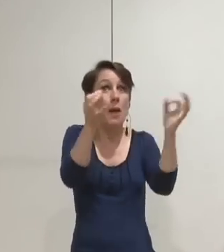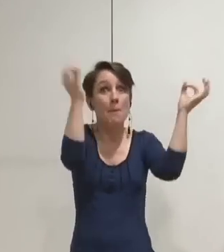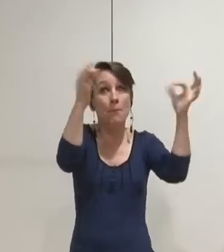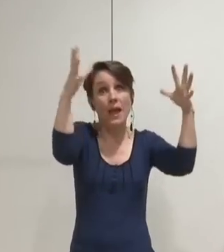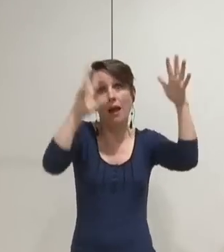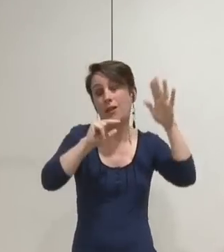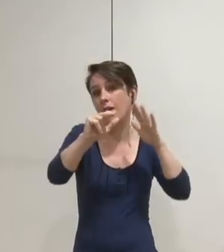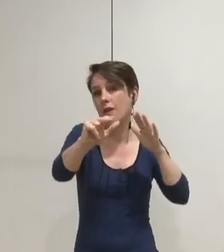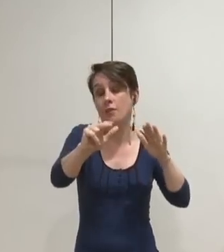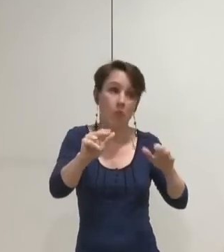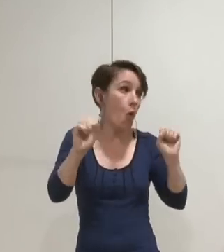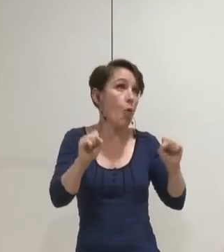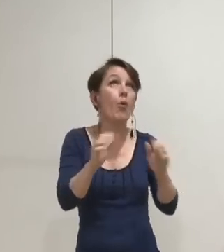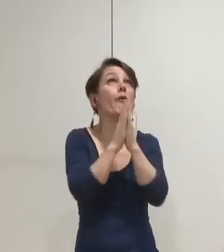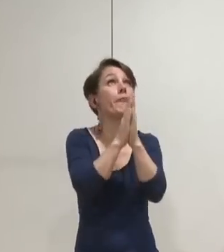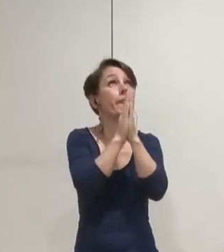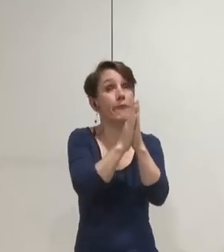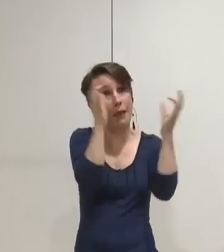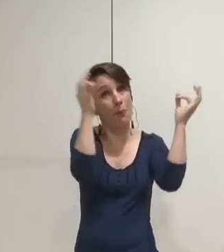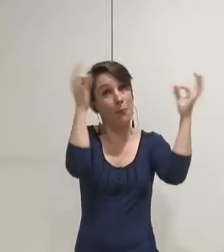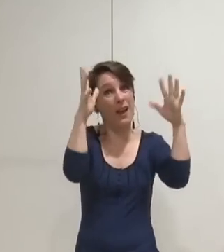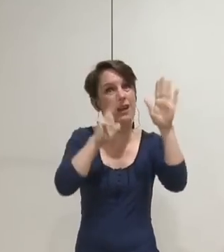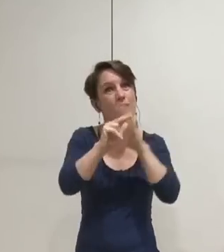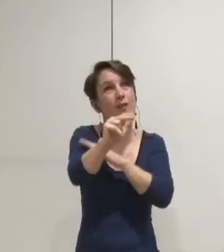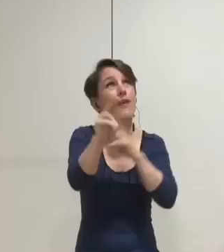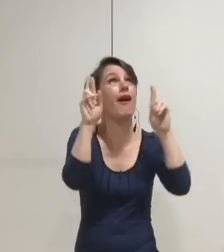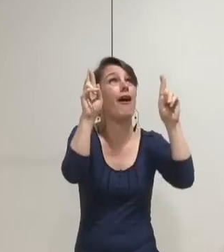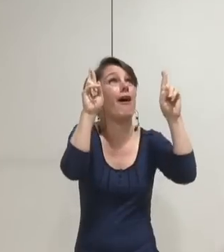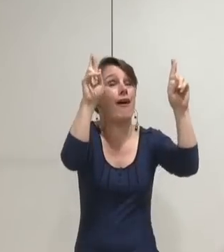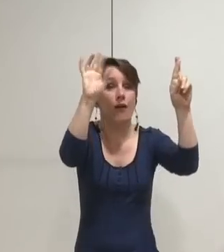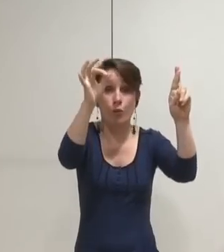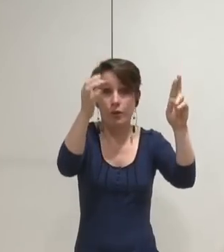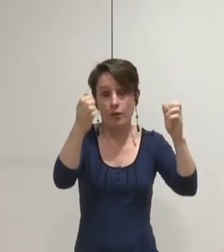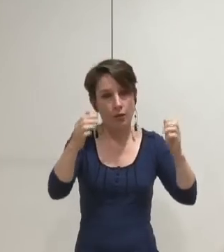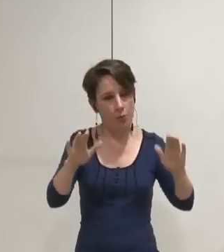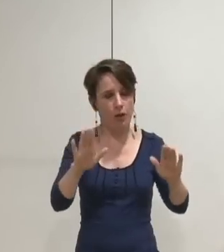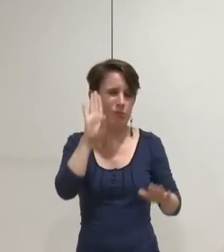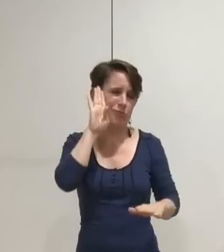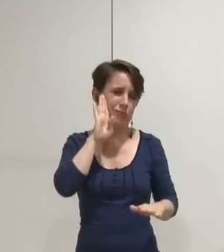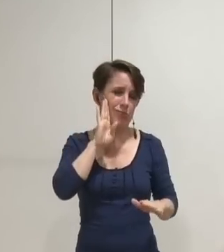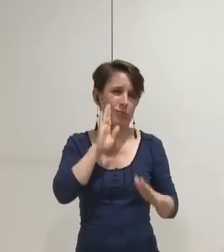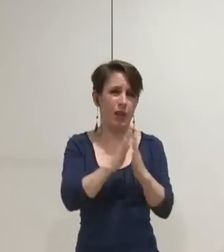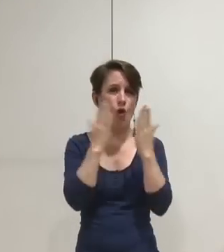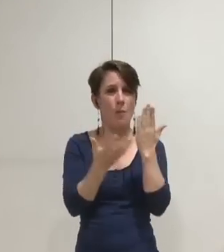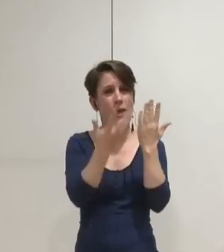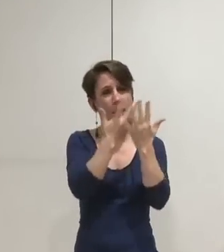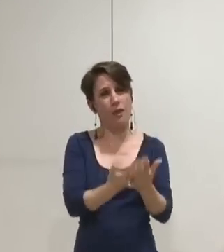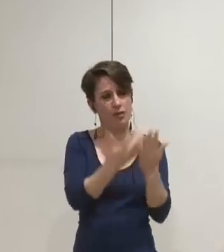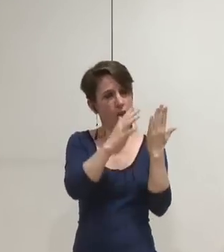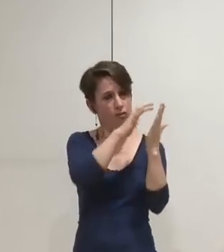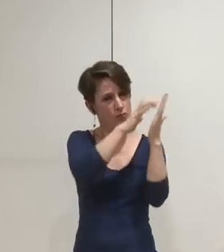en tout cas il serait certainement intéressant de préciser le contenu du cahier des charges